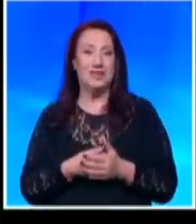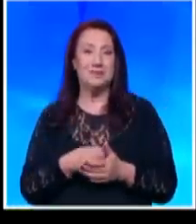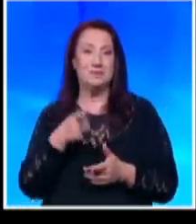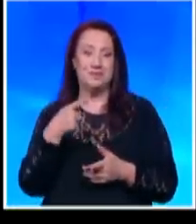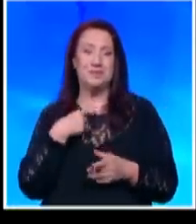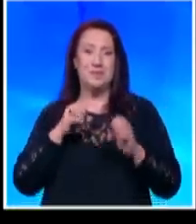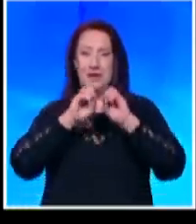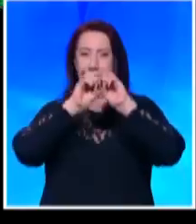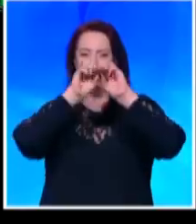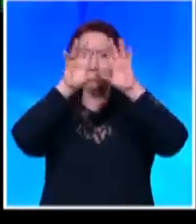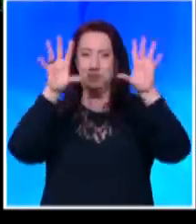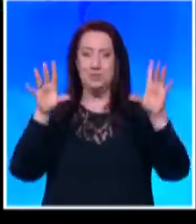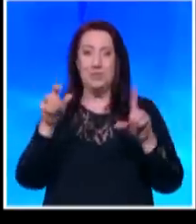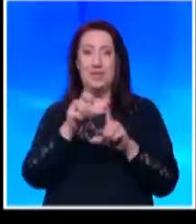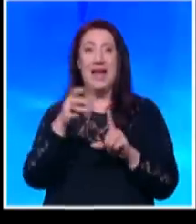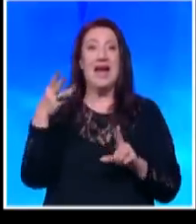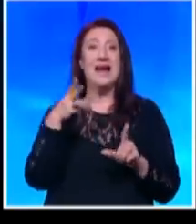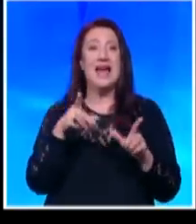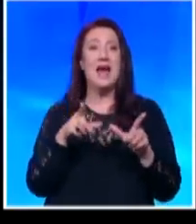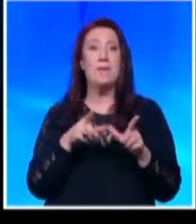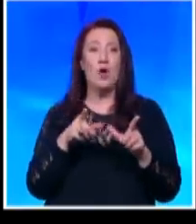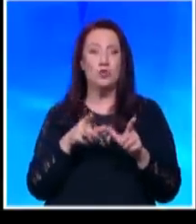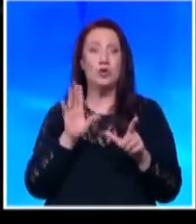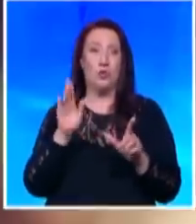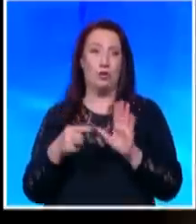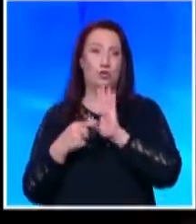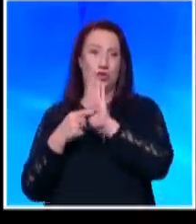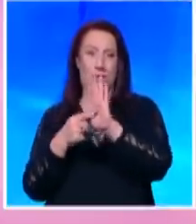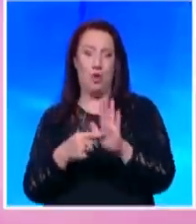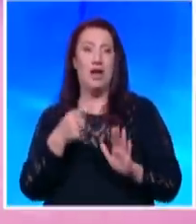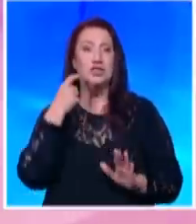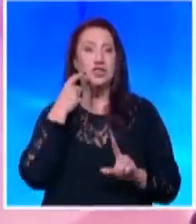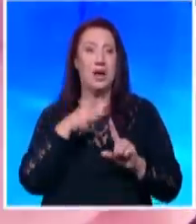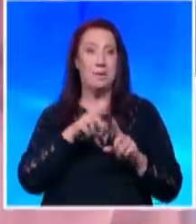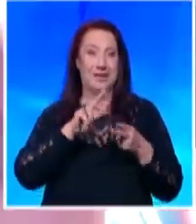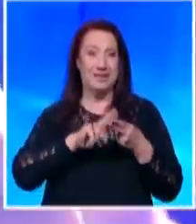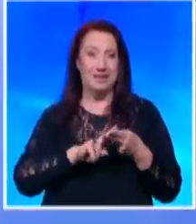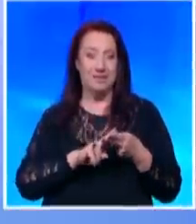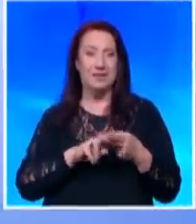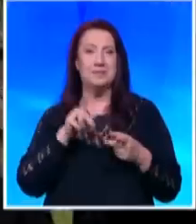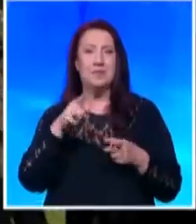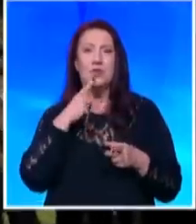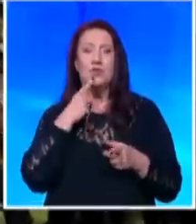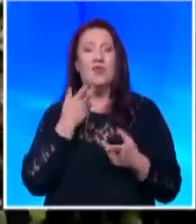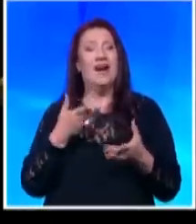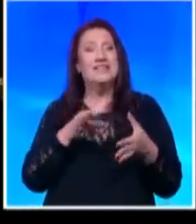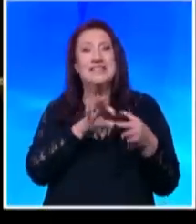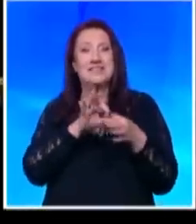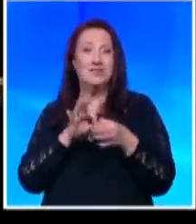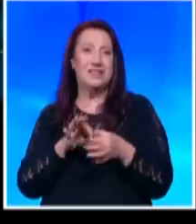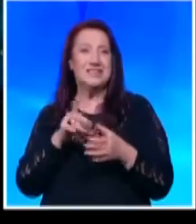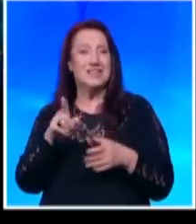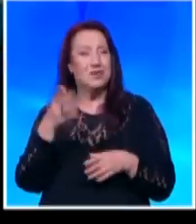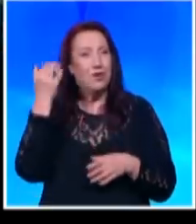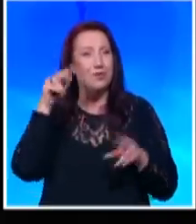светлинните творби «Ремодули», която ще представи BTV Media Group. Инсталацията е вдъхновена от социално отговорния бранд